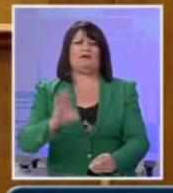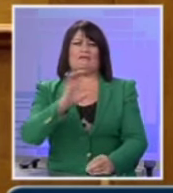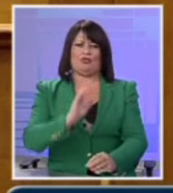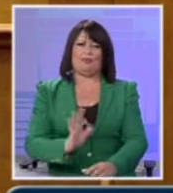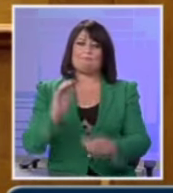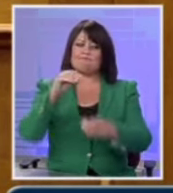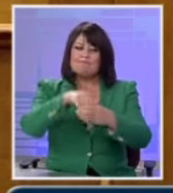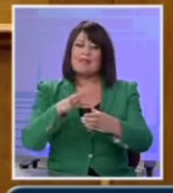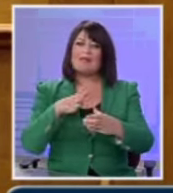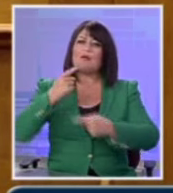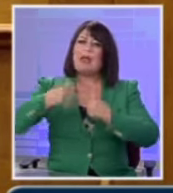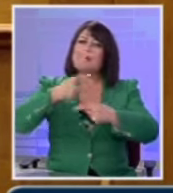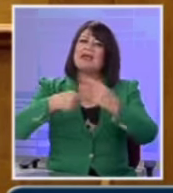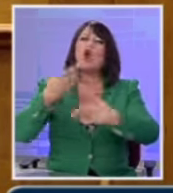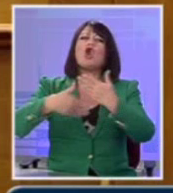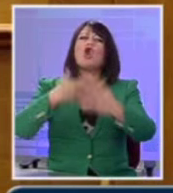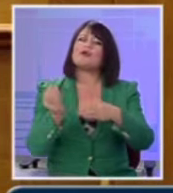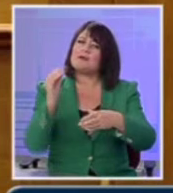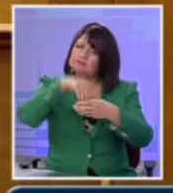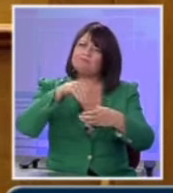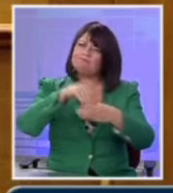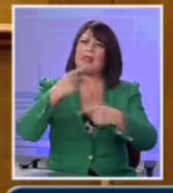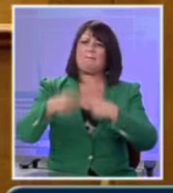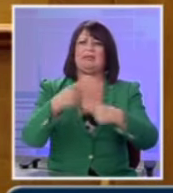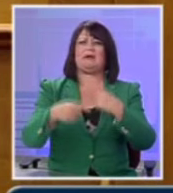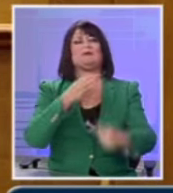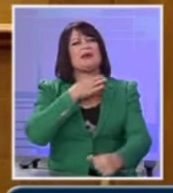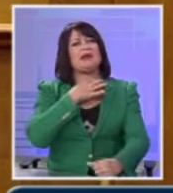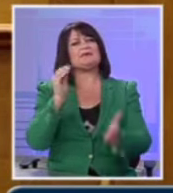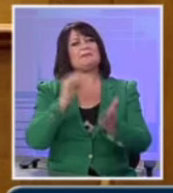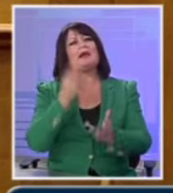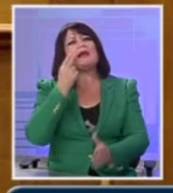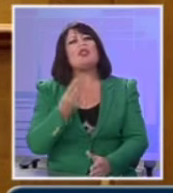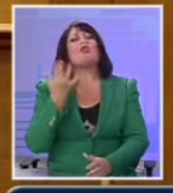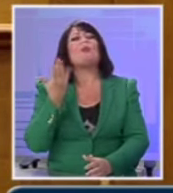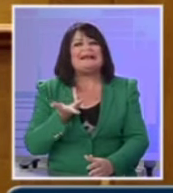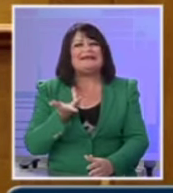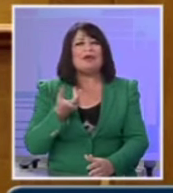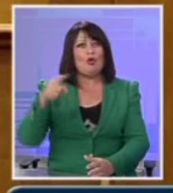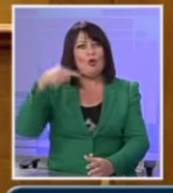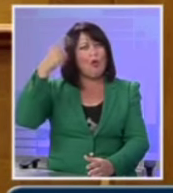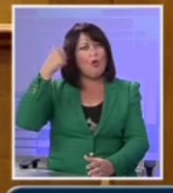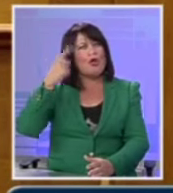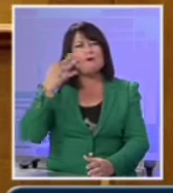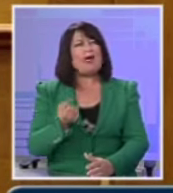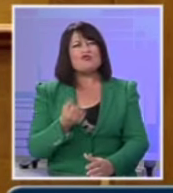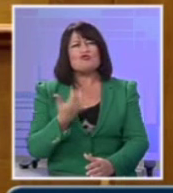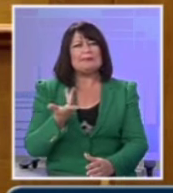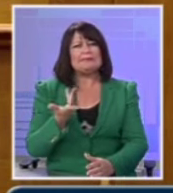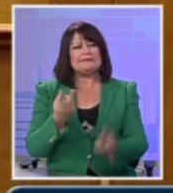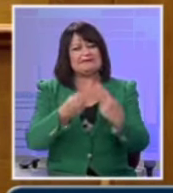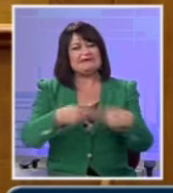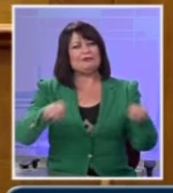εμπλουτισμένου με εμπειρίες δεκαετιών, διότι χρειάζεται να ξαναδούμε τα οράματα, όπως λέμε, στα Ευρωπαϊκά